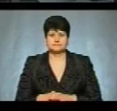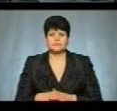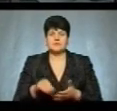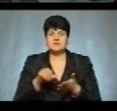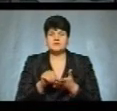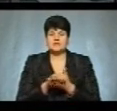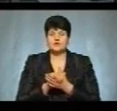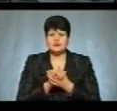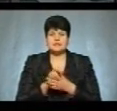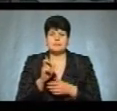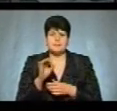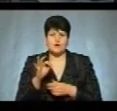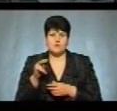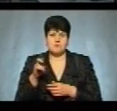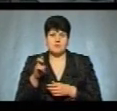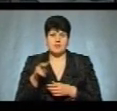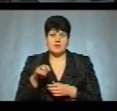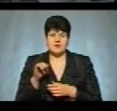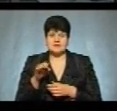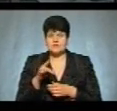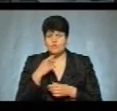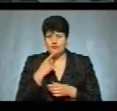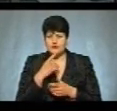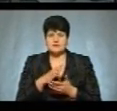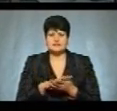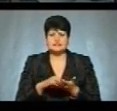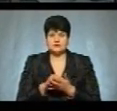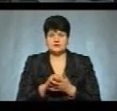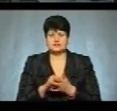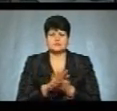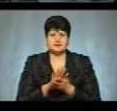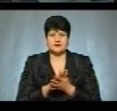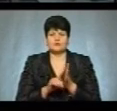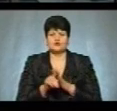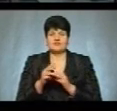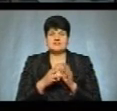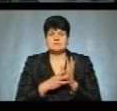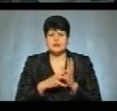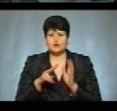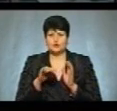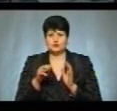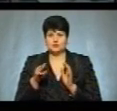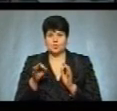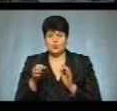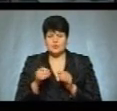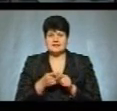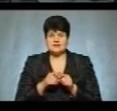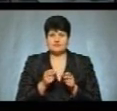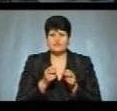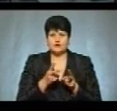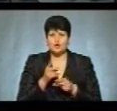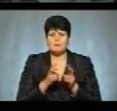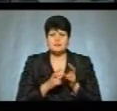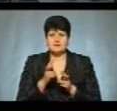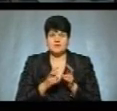Представник товариства «Біобластер» Андрій Дзюба каже, утилізовувати відходи почнуть з 18 лютого. Те, що залишки тварин викинуло його